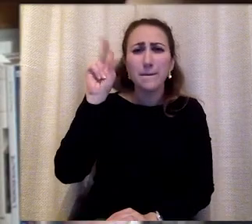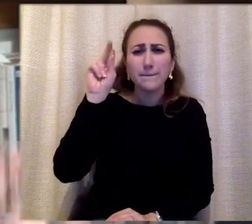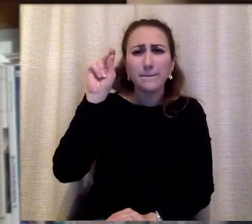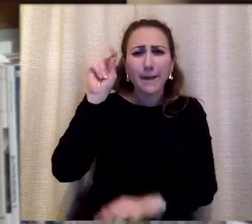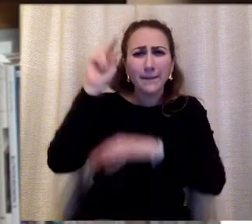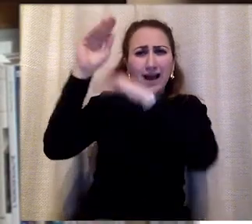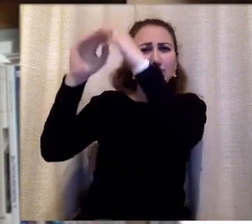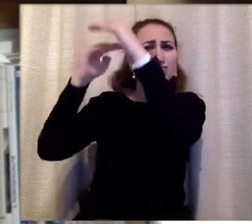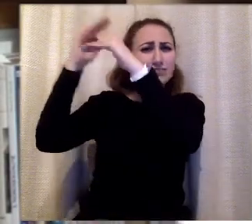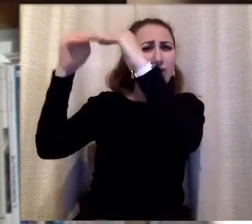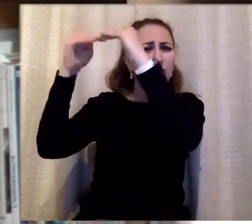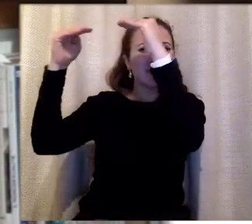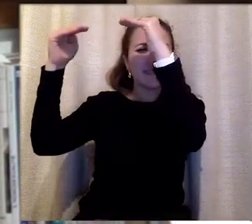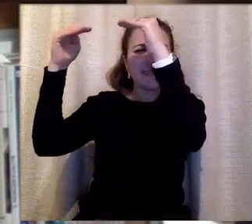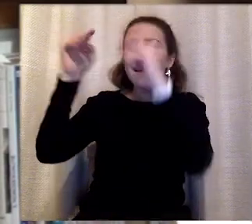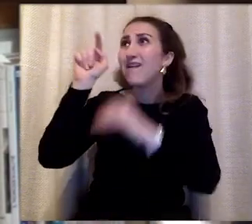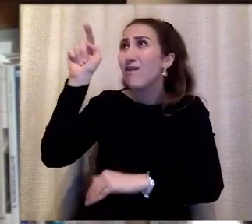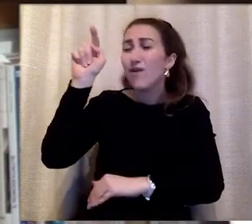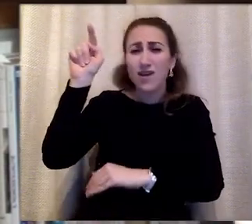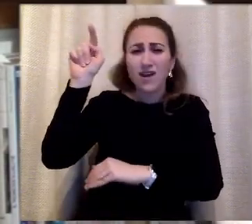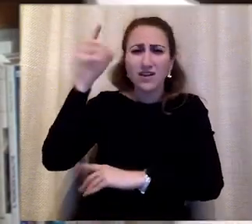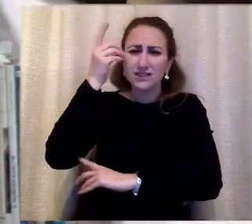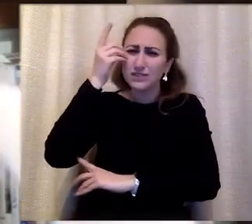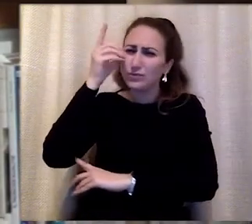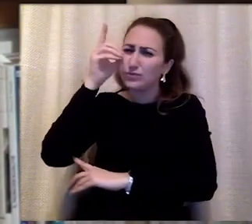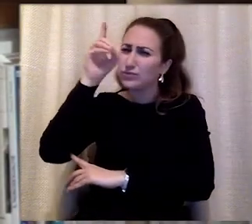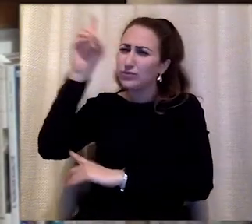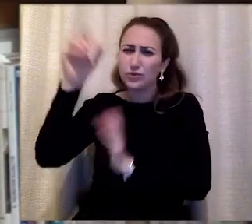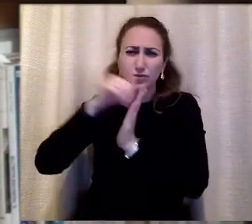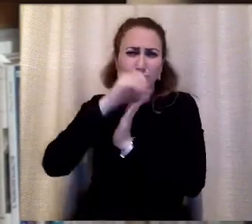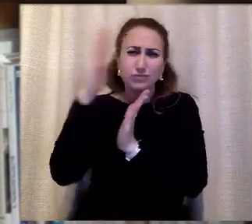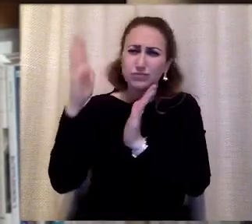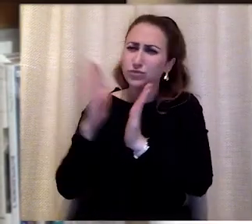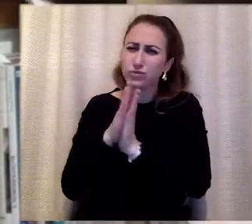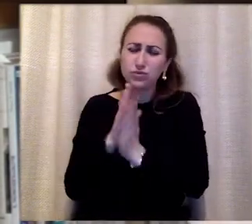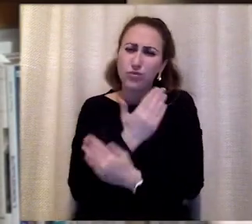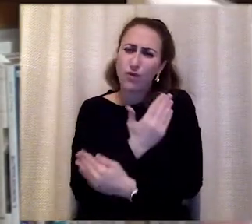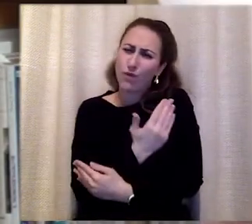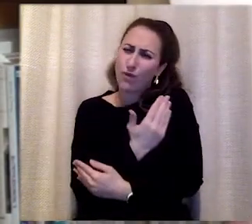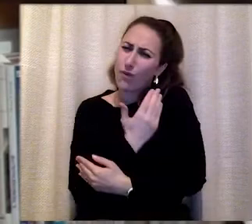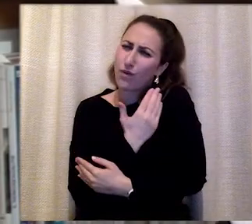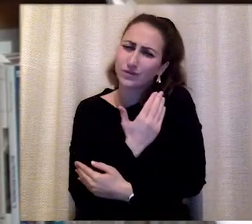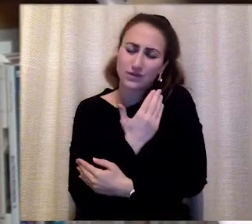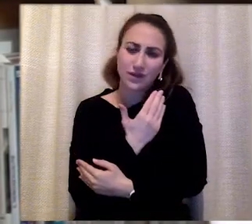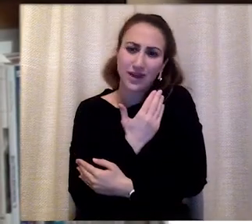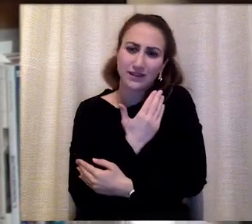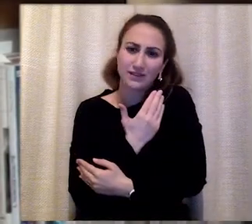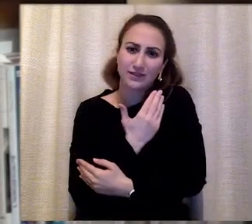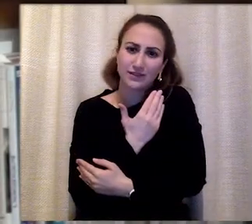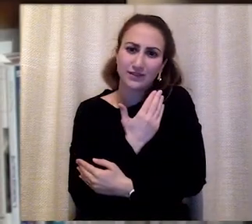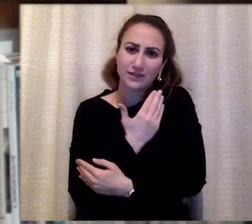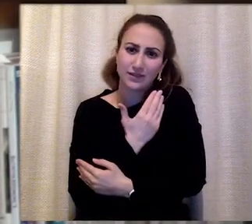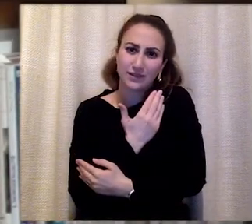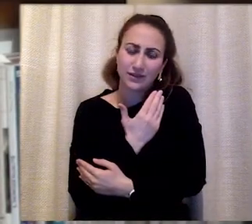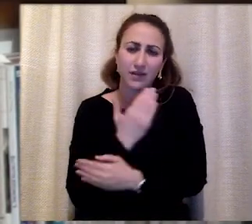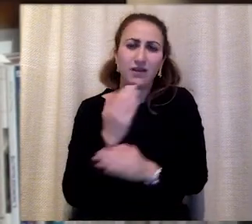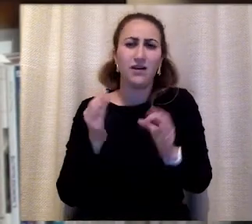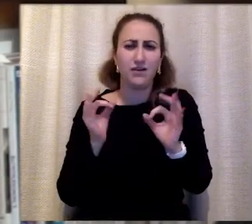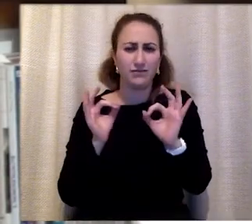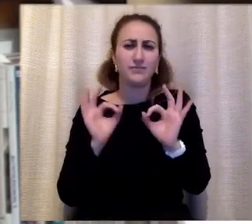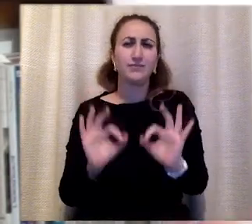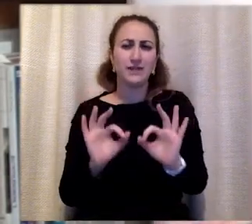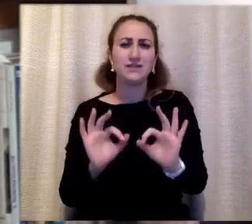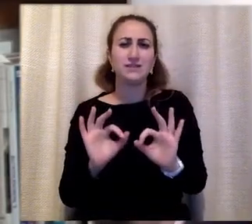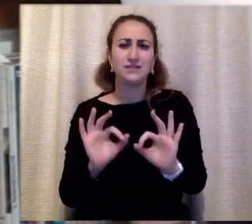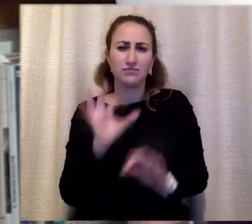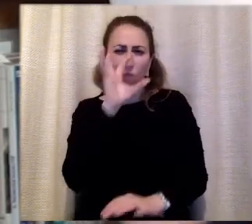est évident que dans ce passage, nous avons une démonstration de l'action de Dieu au travers de la Trinité.